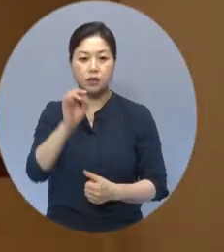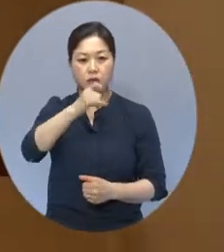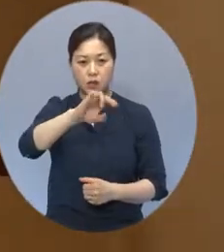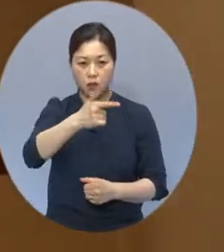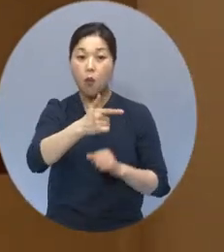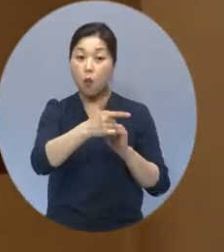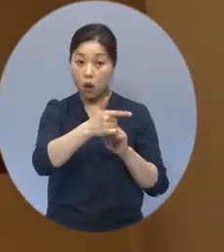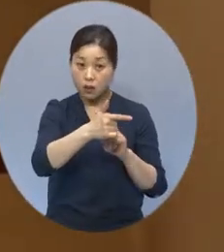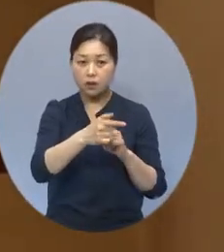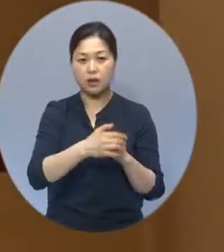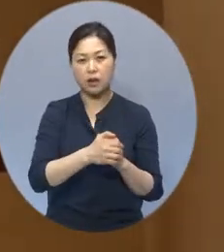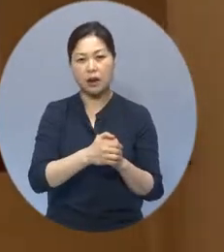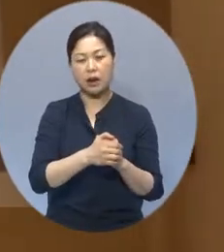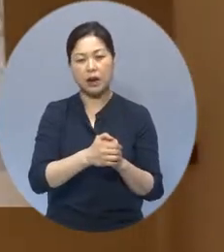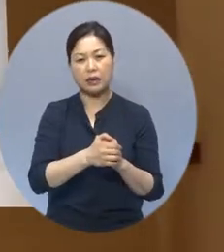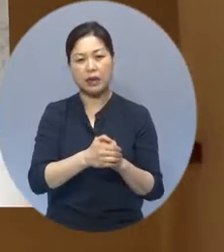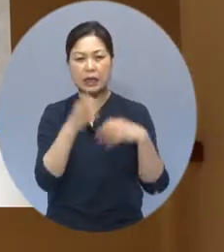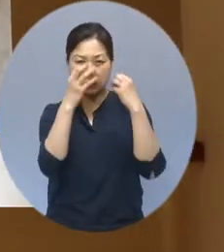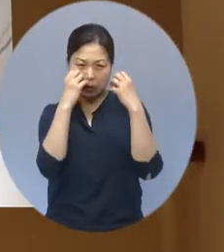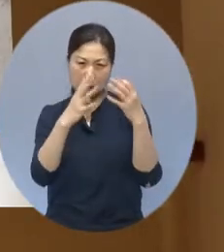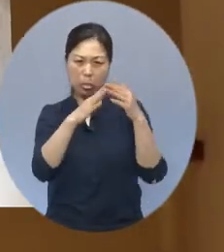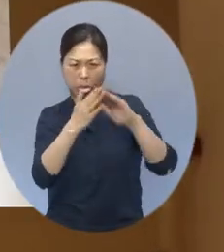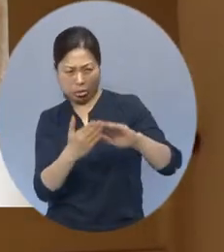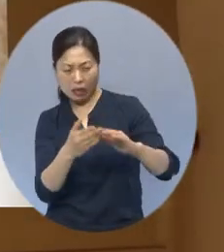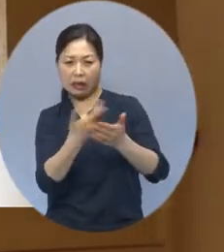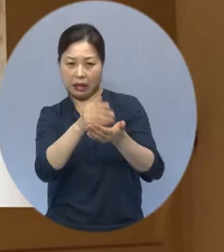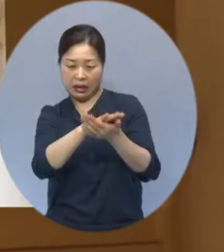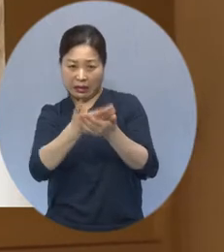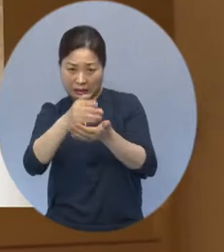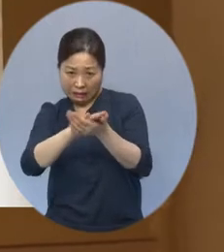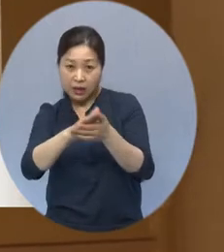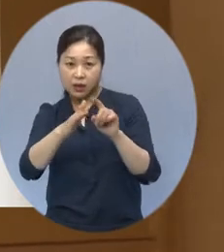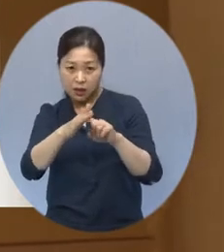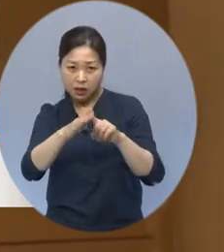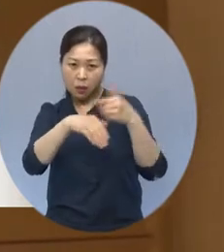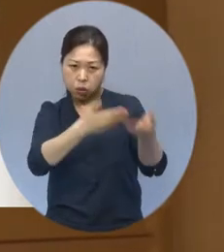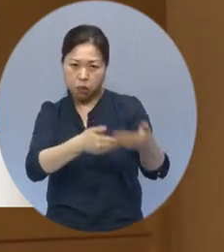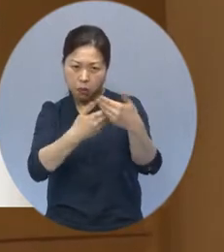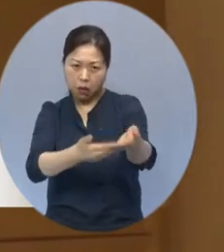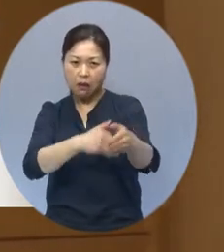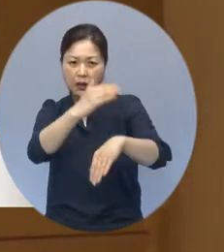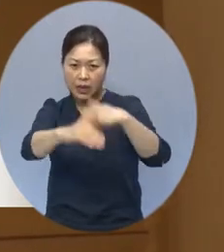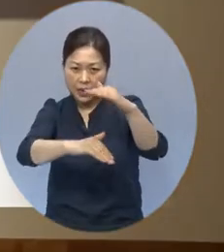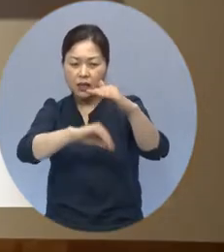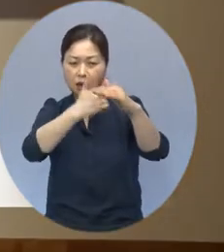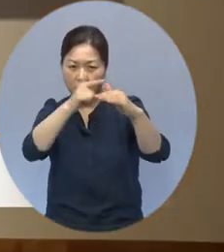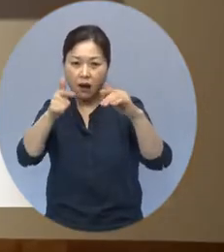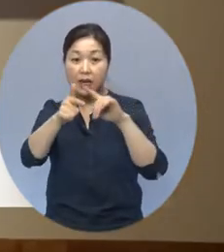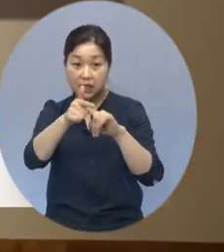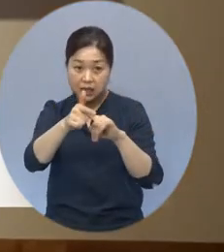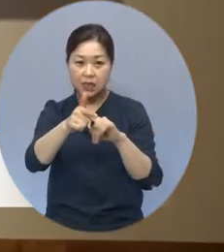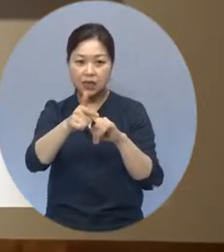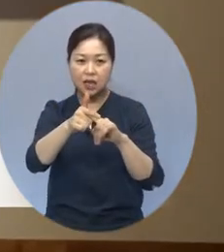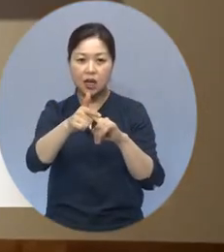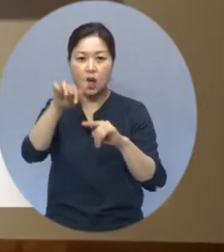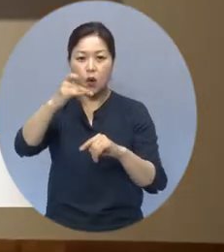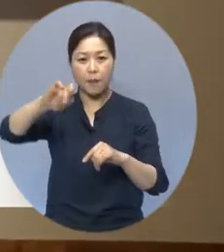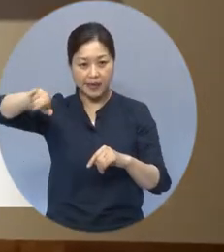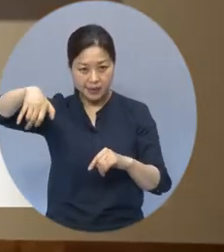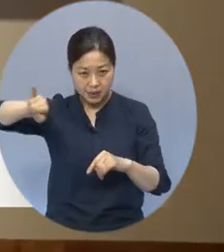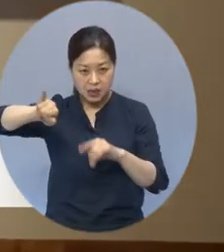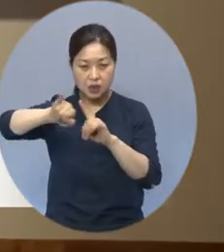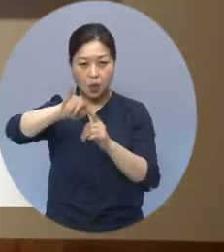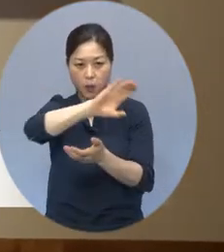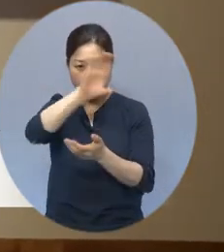유지원 작가는 재개발 지구의 철거된 집에서 허물어진 벽체나 계단 같은 집의 파편들을 골판지로